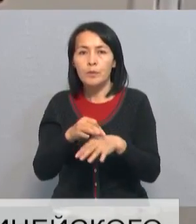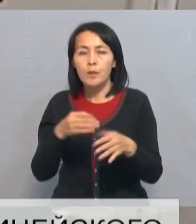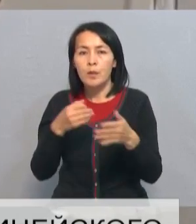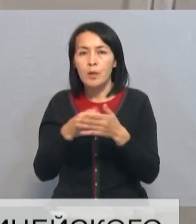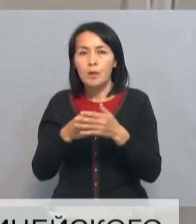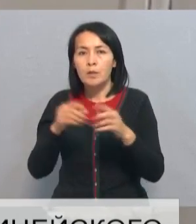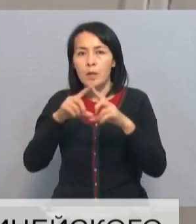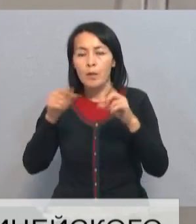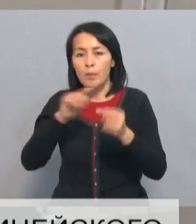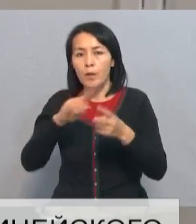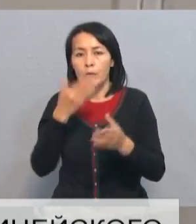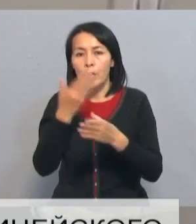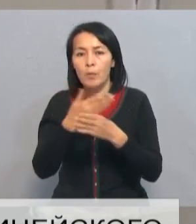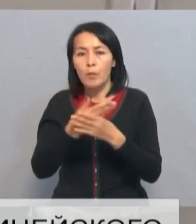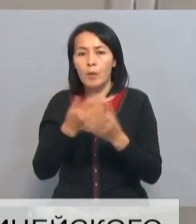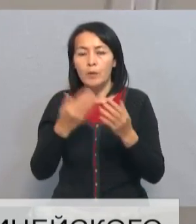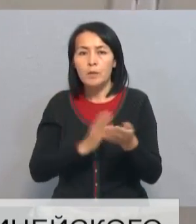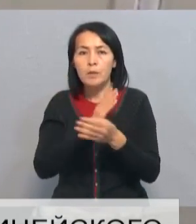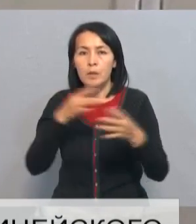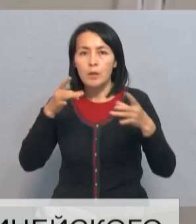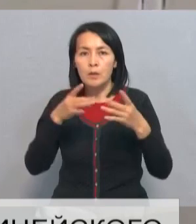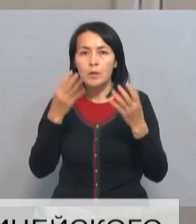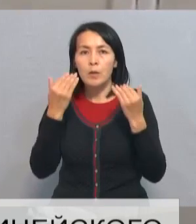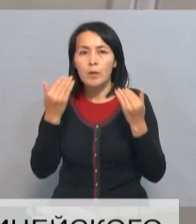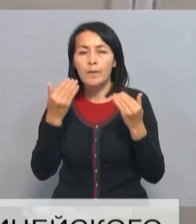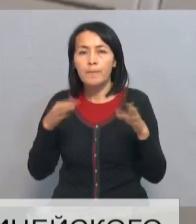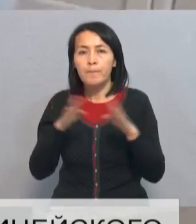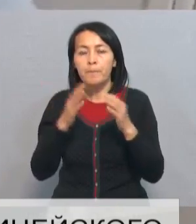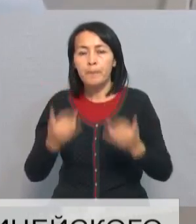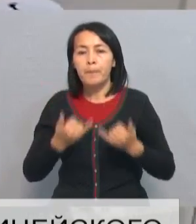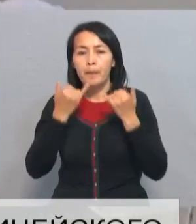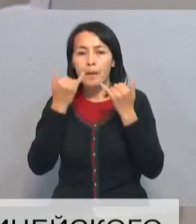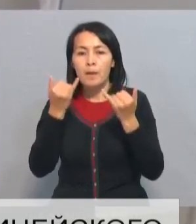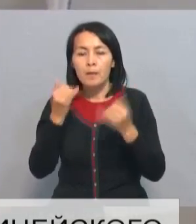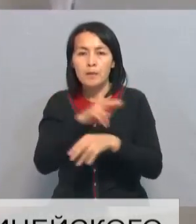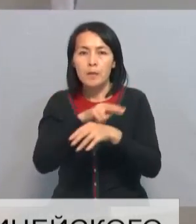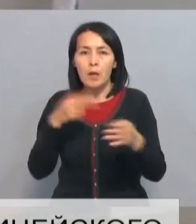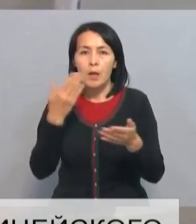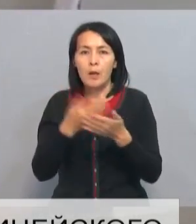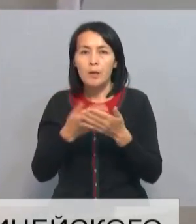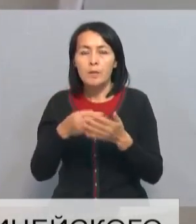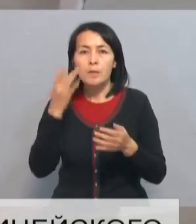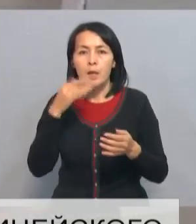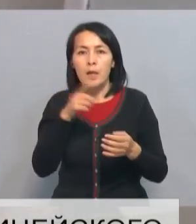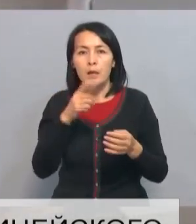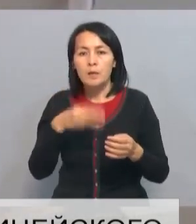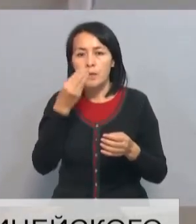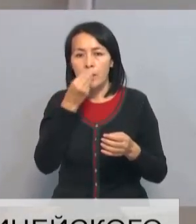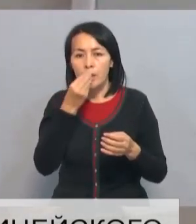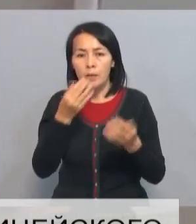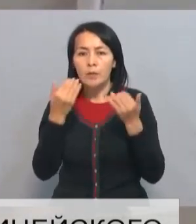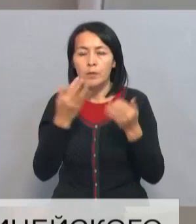пункта обмена валюты и помог с поселением в гостинице. Кроме того, проявив гостеприимство, страж порядка пригласил иностранцев на обед и